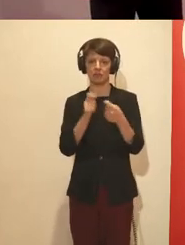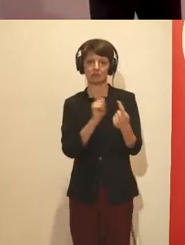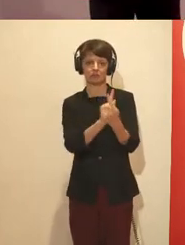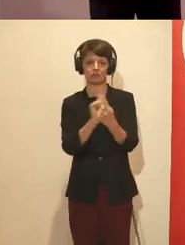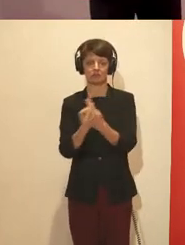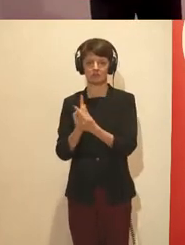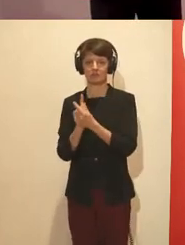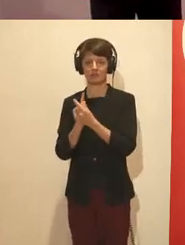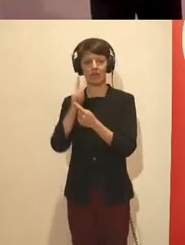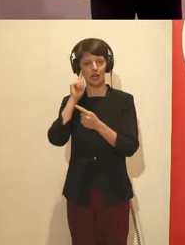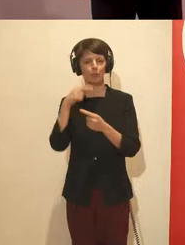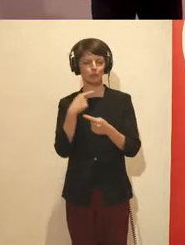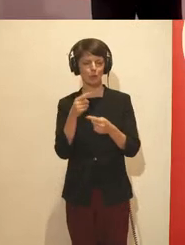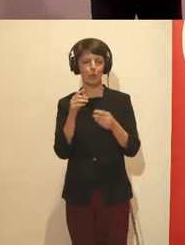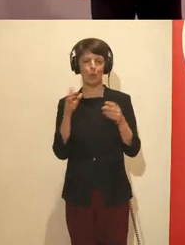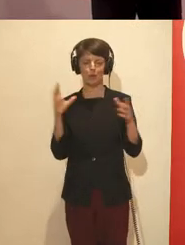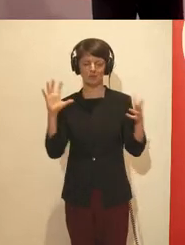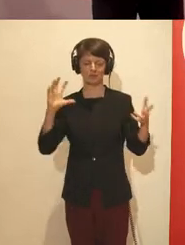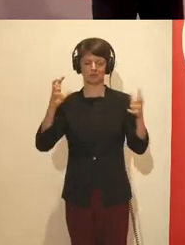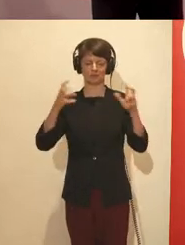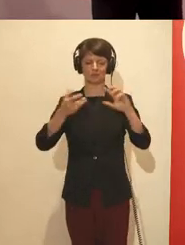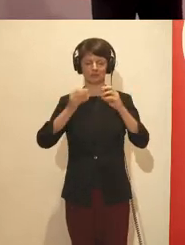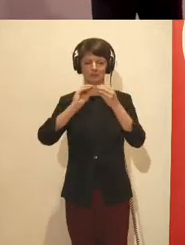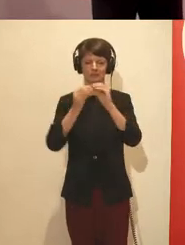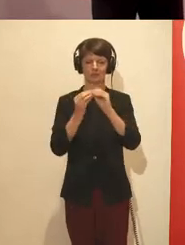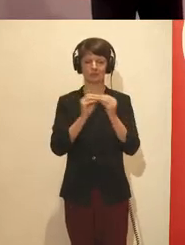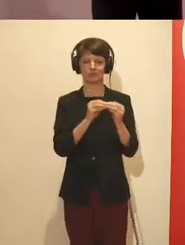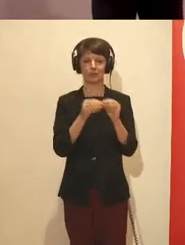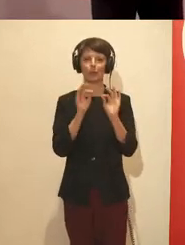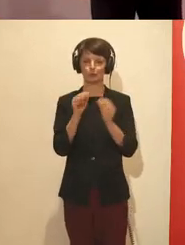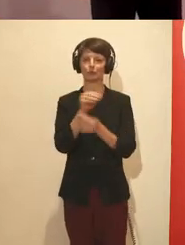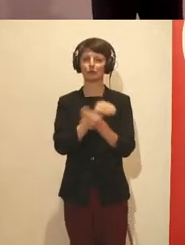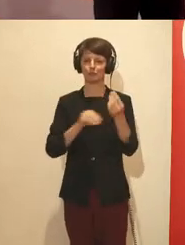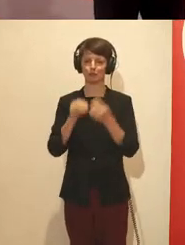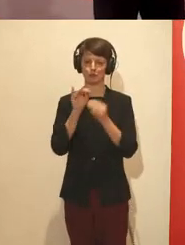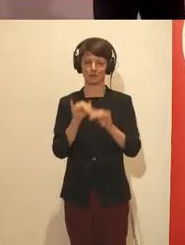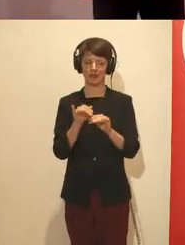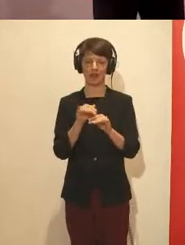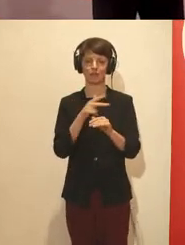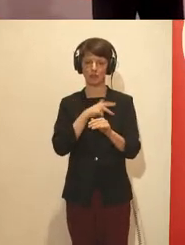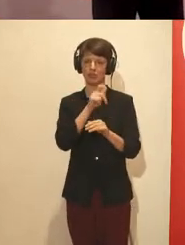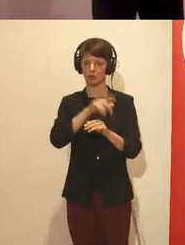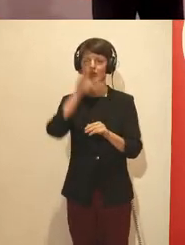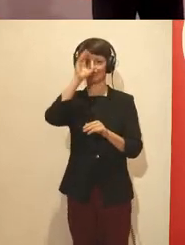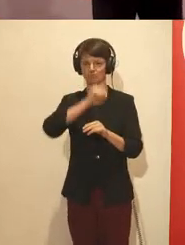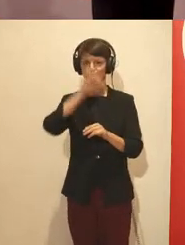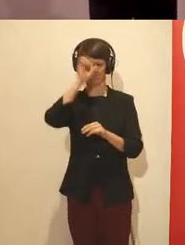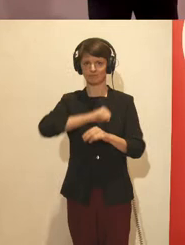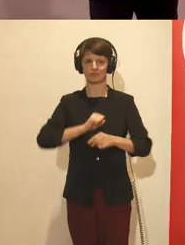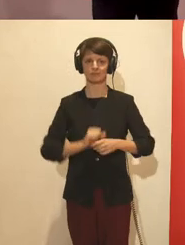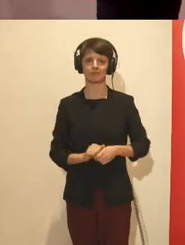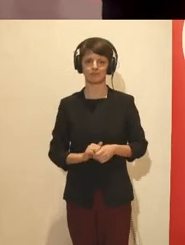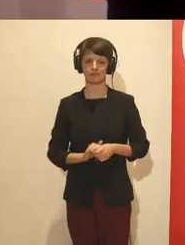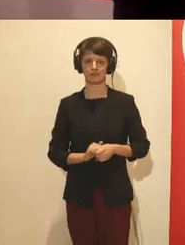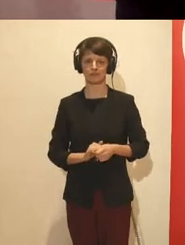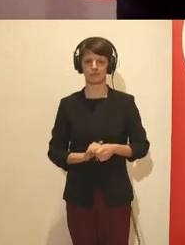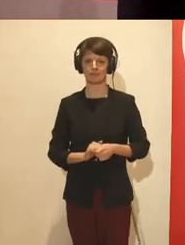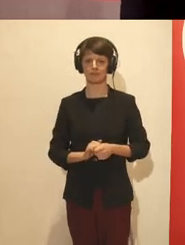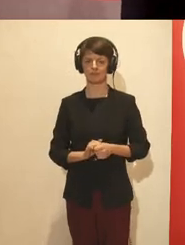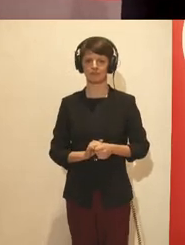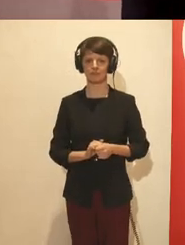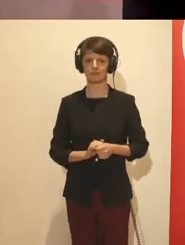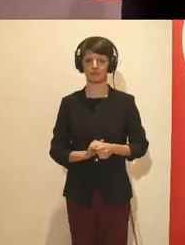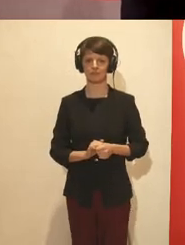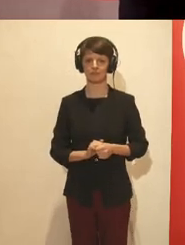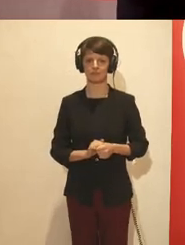glaube das gibt eine richtig gute mischung die die wirklich auch bei den leuten ankommt also ich habe bei